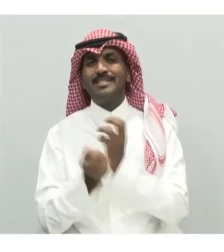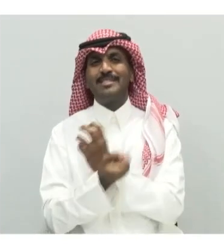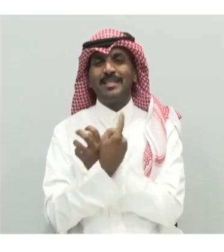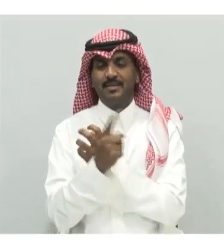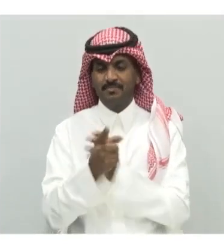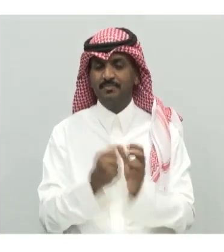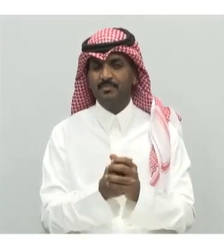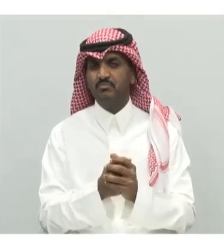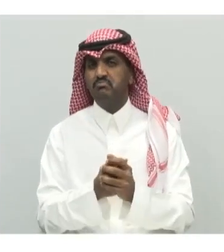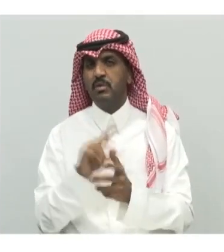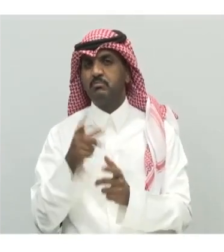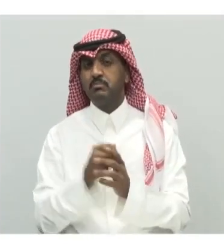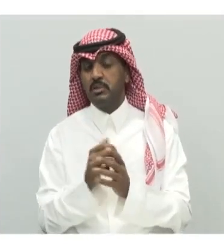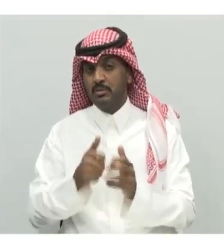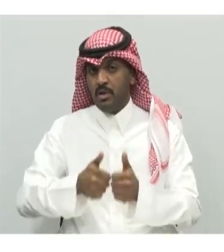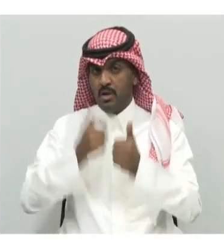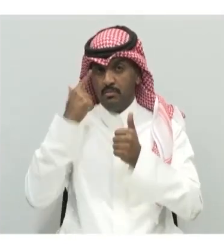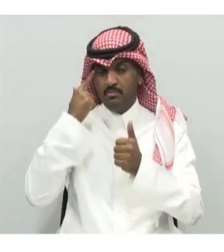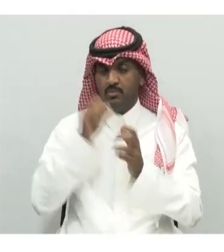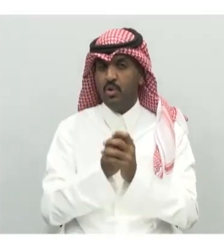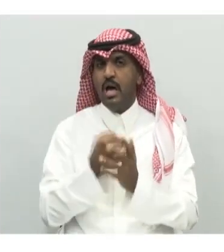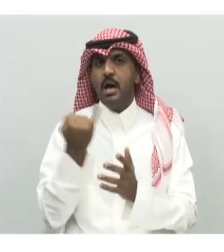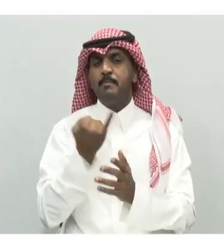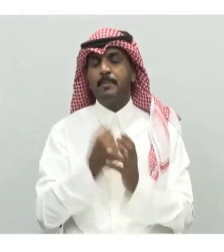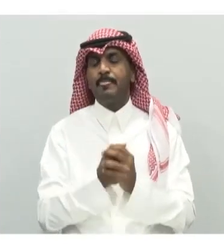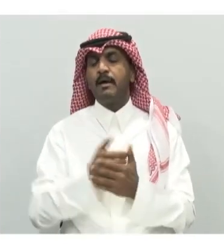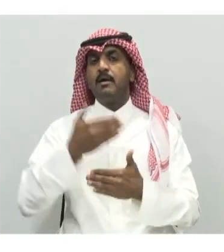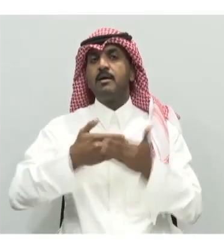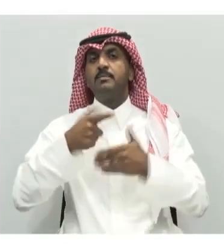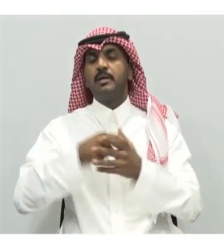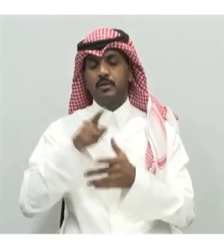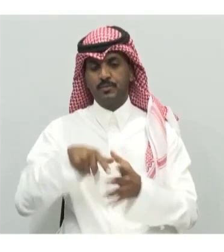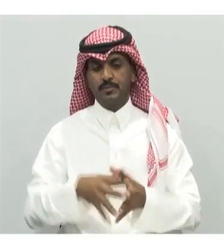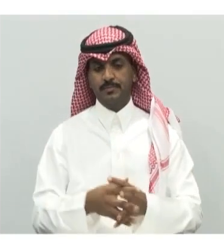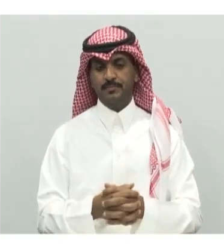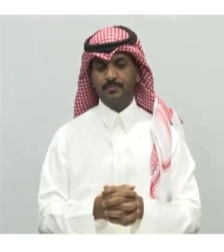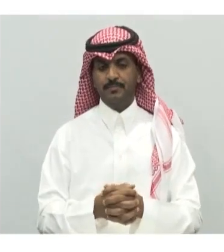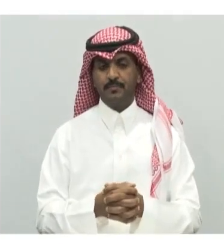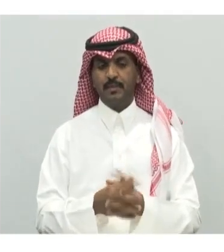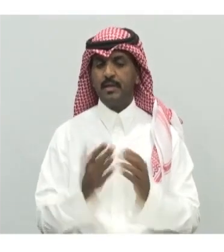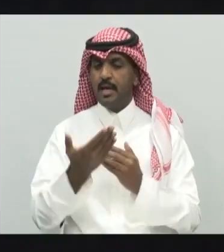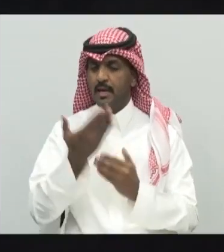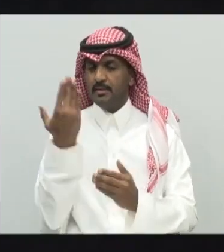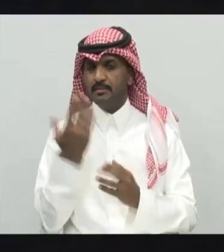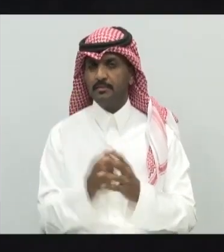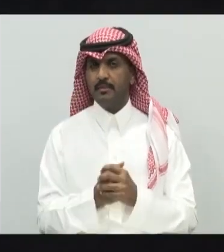اختراعات ونبوغ في علوم هامه جدا قائمه الى يومنا الحاضر كانت